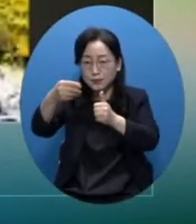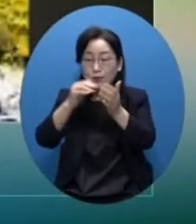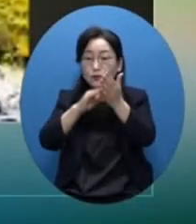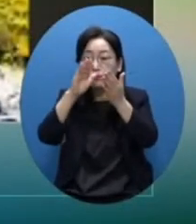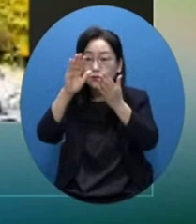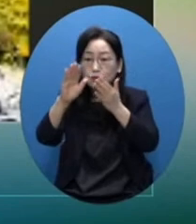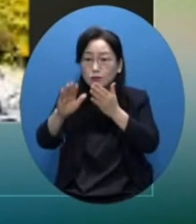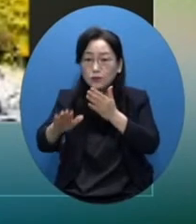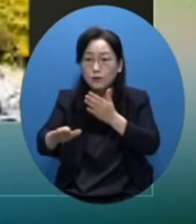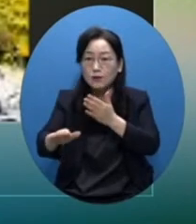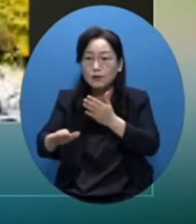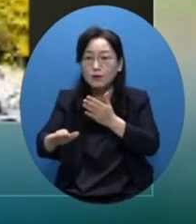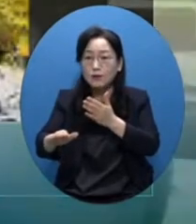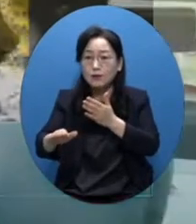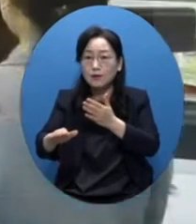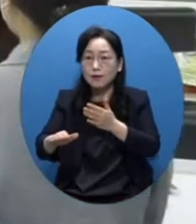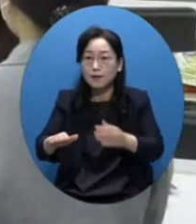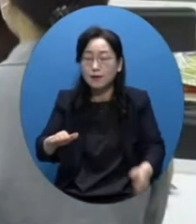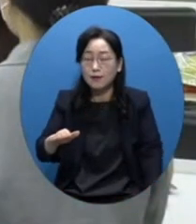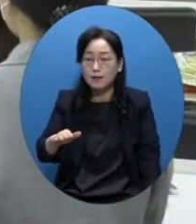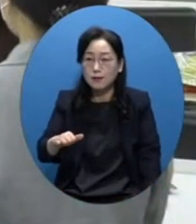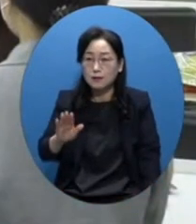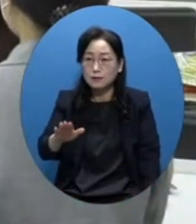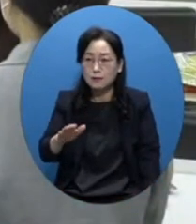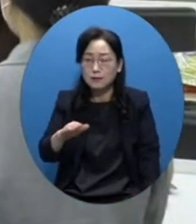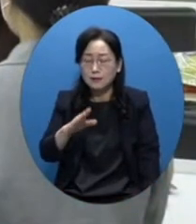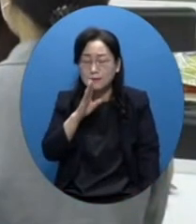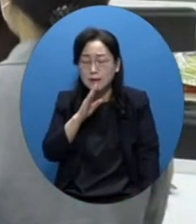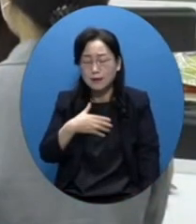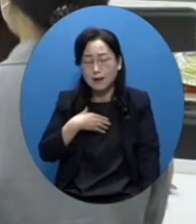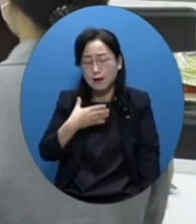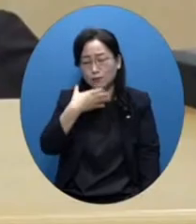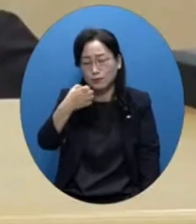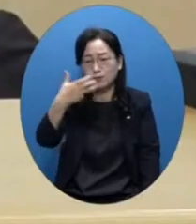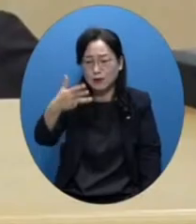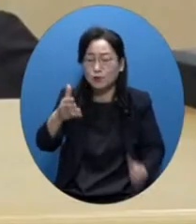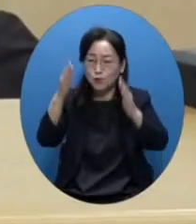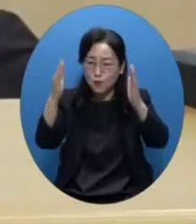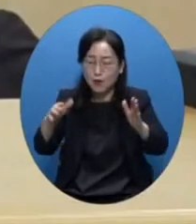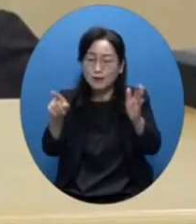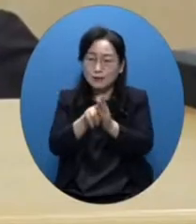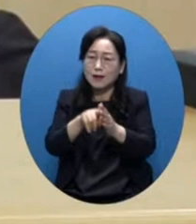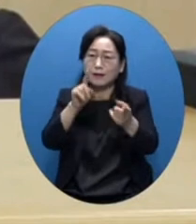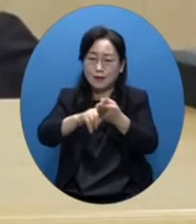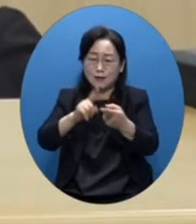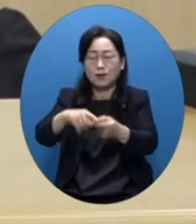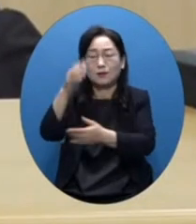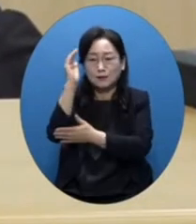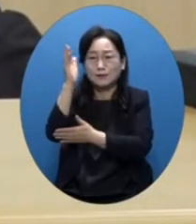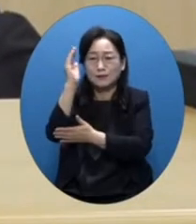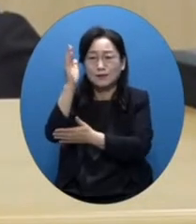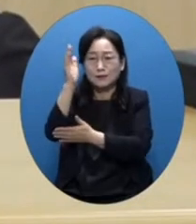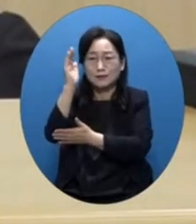제출에 역사와 이태화 의 강사로 90분 동안 자신의 삶과 신앙에 대해서 적 강의를 한 후에